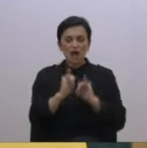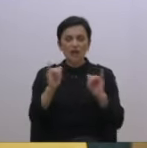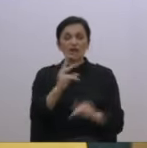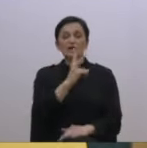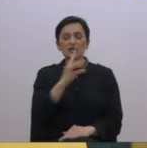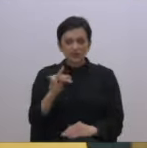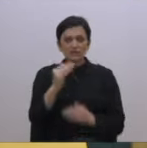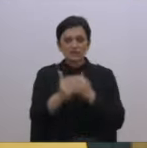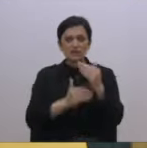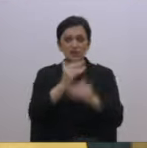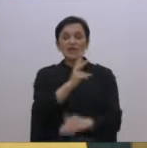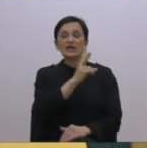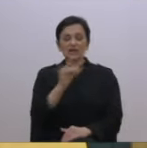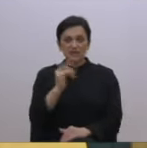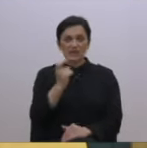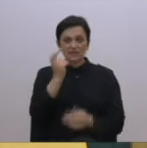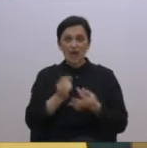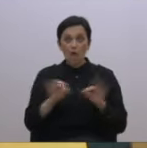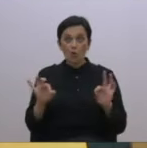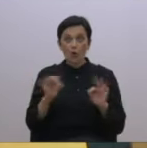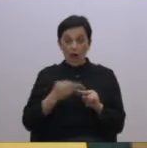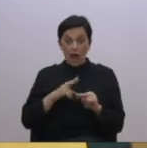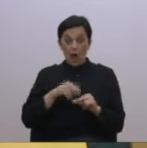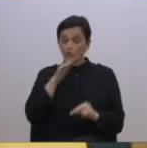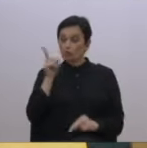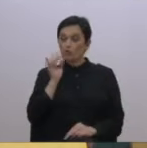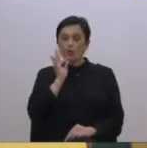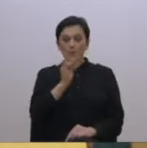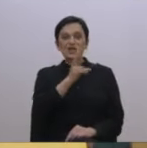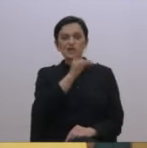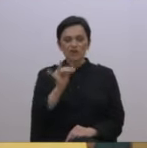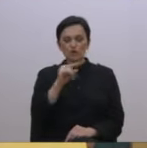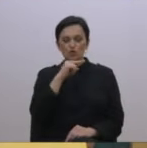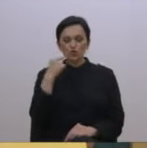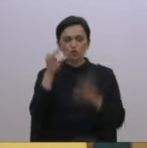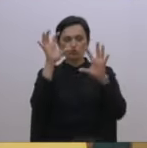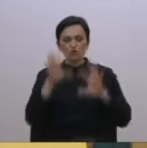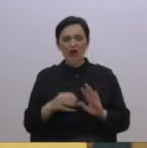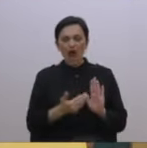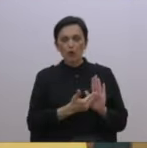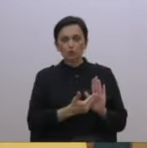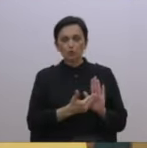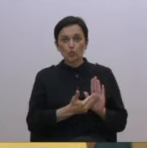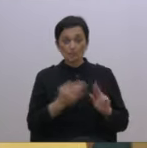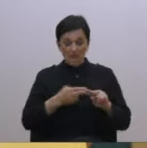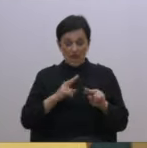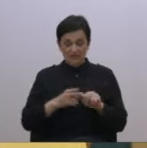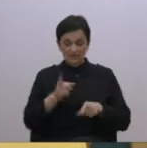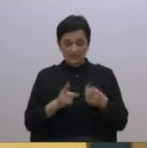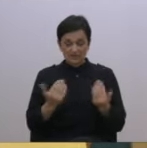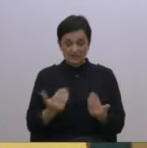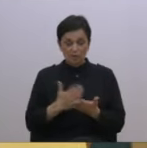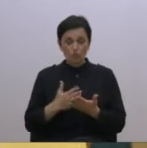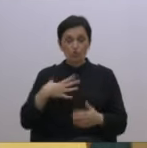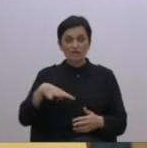კი წისვლას, კი დემოკრატიას, და ამ დროს თქვენ ეუბნევით კი რუსულ კანონს? აი ეს არის რეალობა დღეს, რაც ხდება